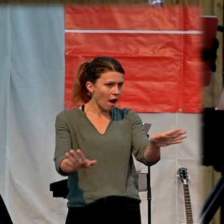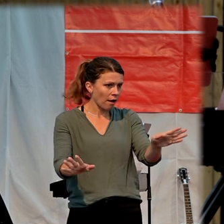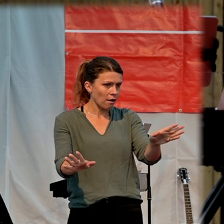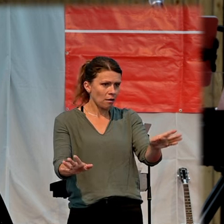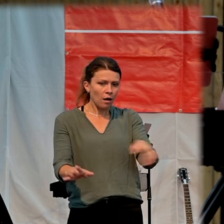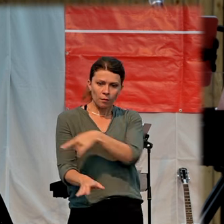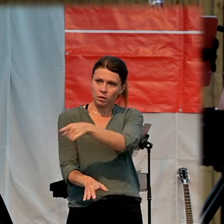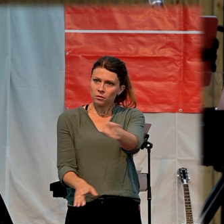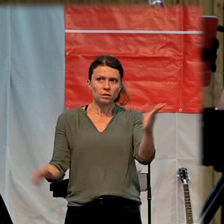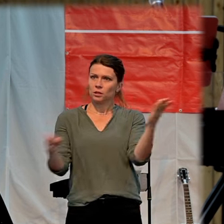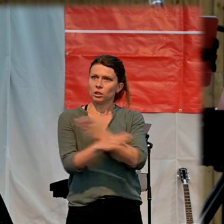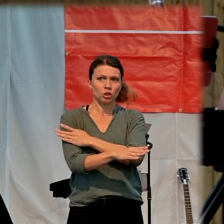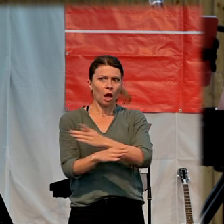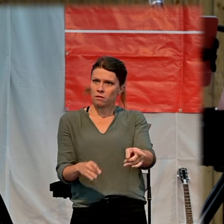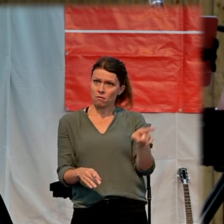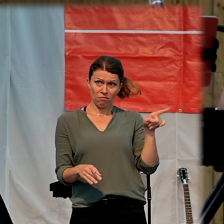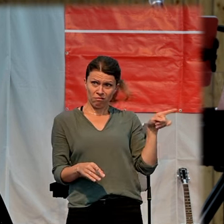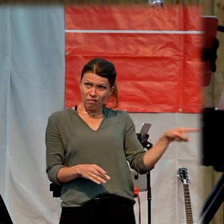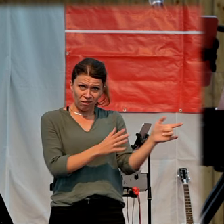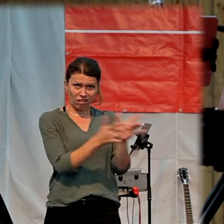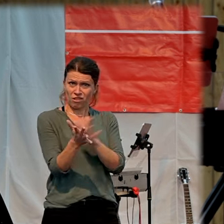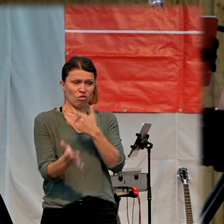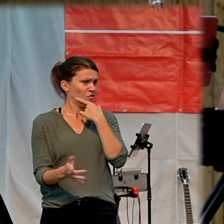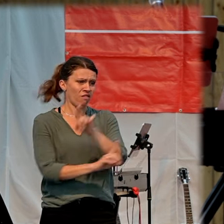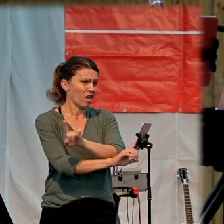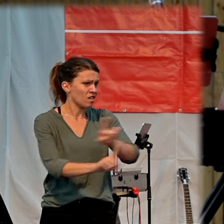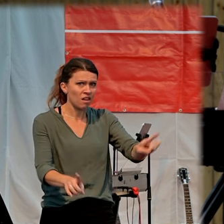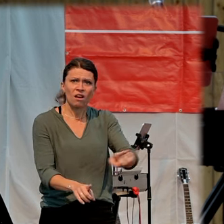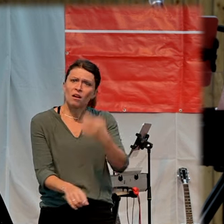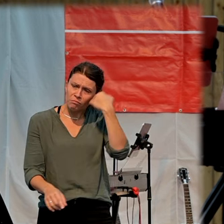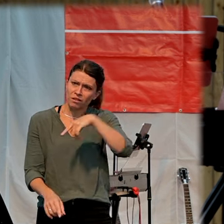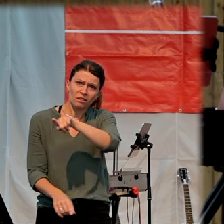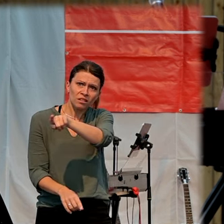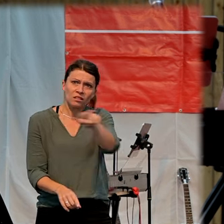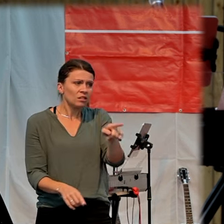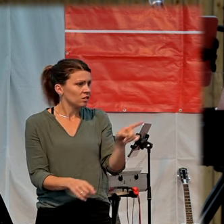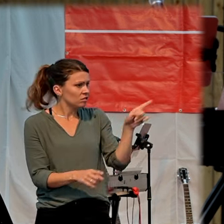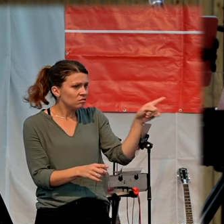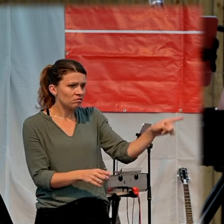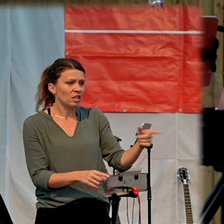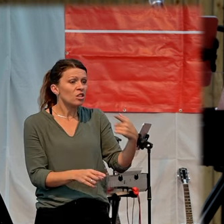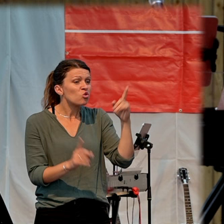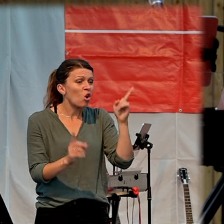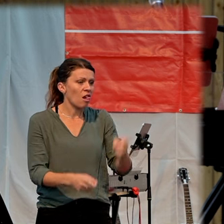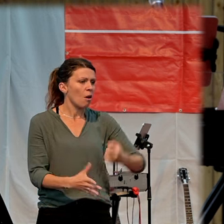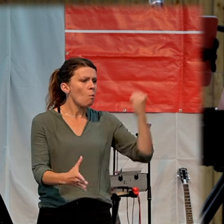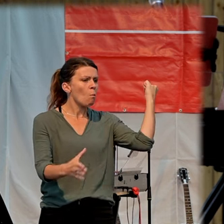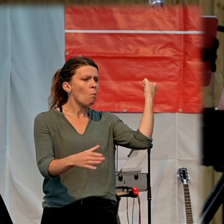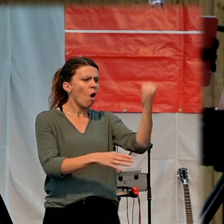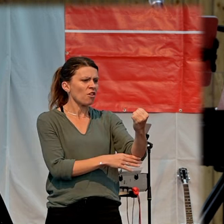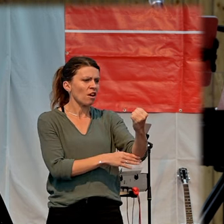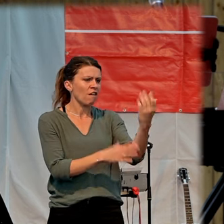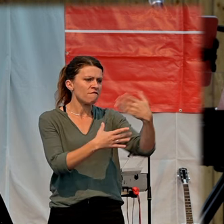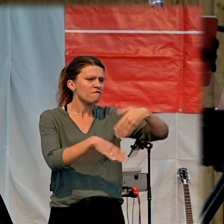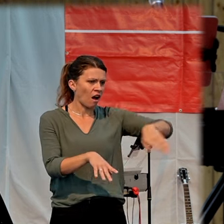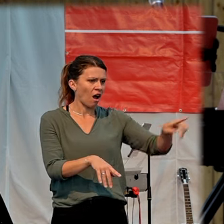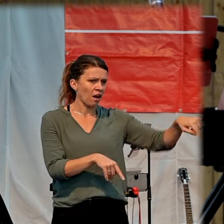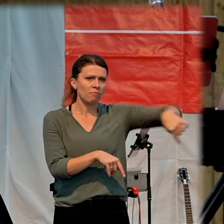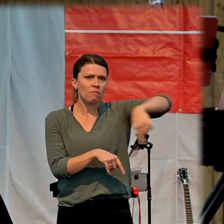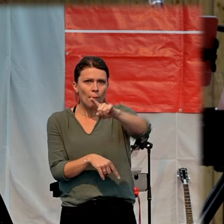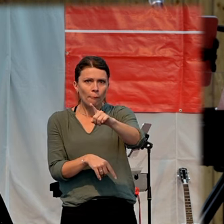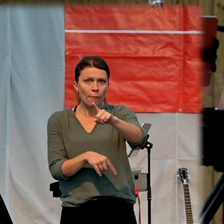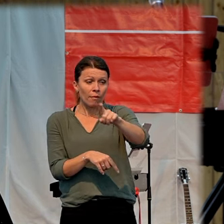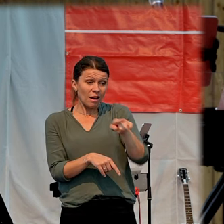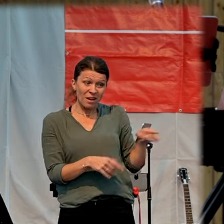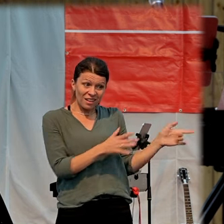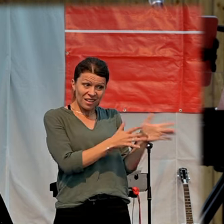den Heiligen und Gerechten verleugnet und gebeten, dass euch ein Mörder geschenkt würde, den Fürsten des Lebens habt